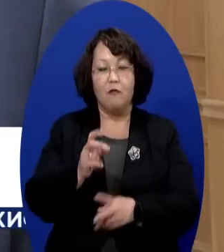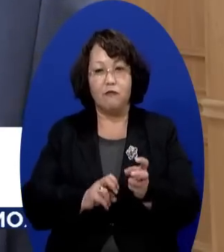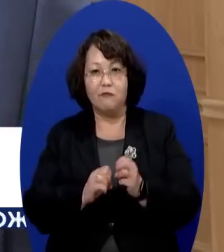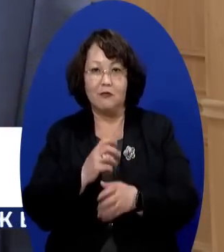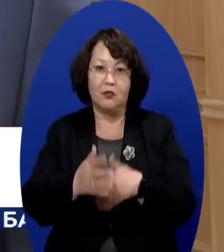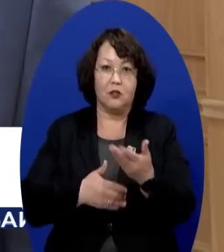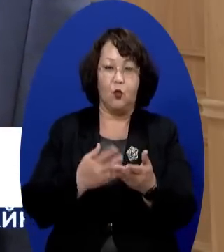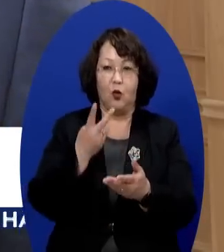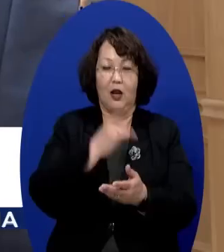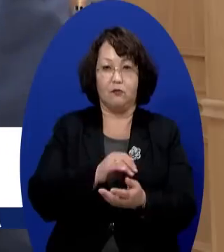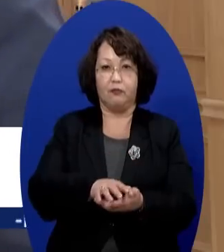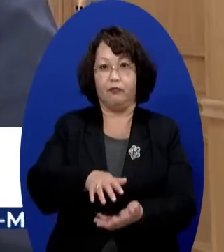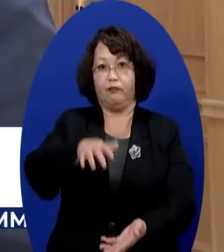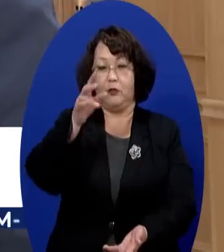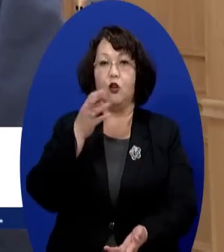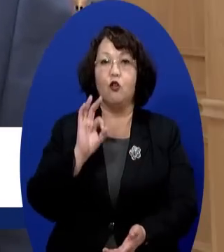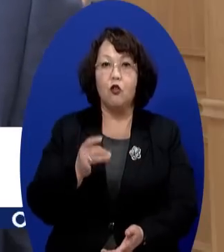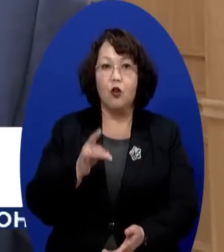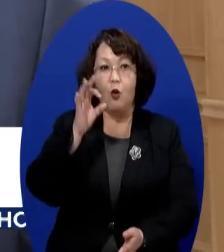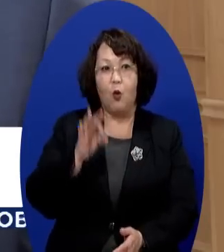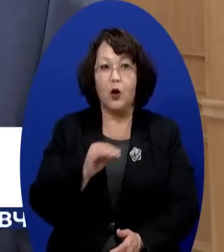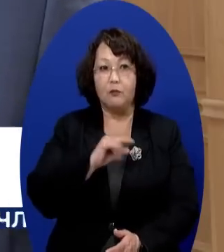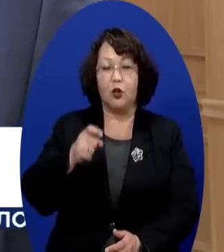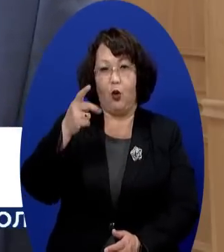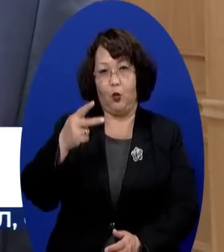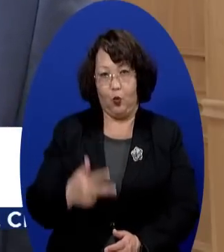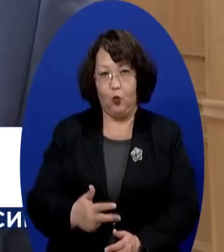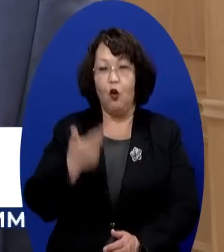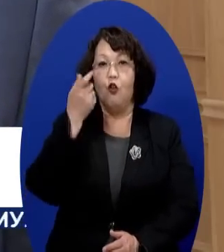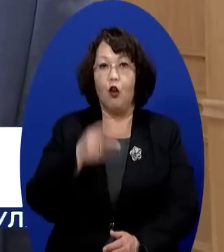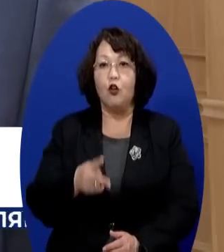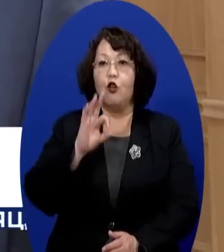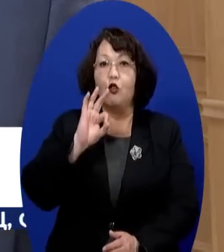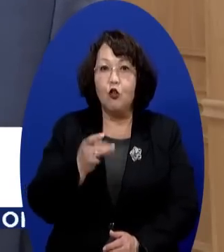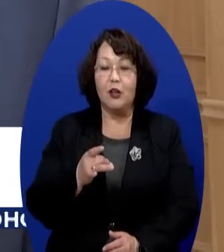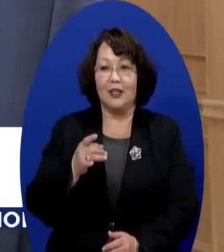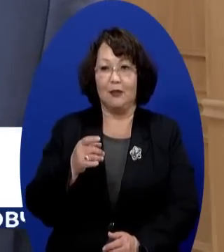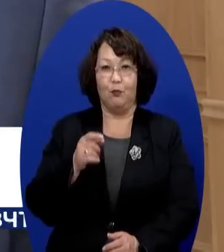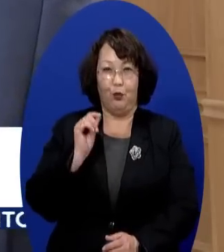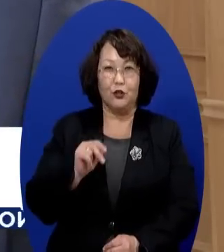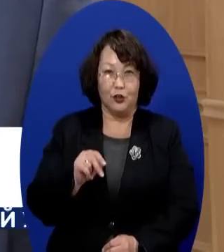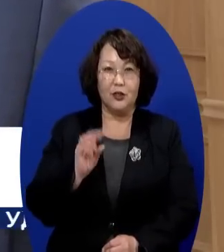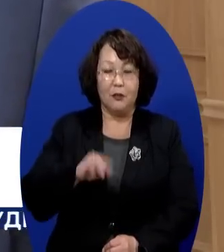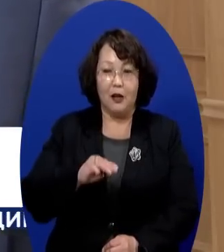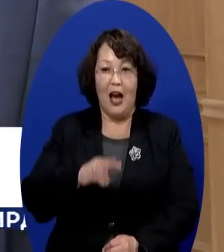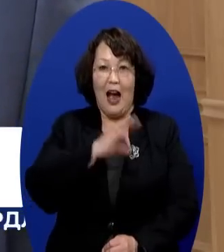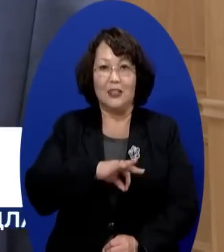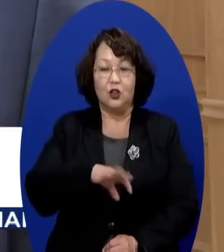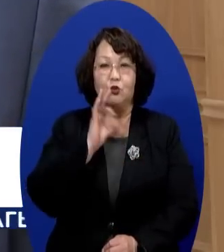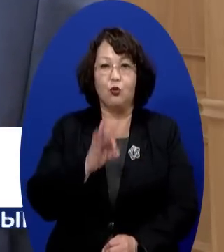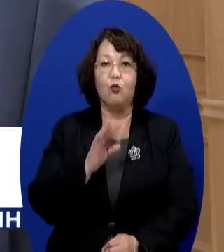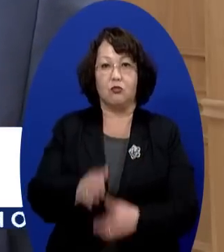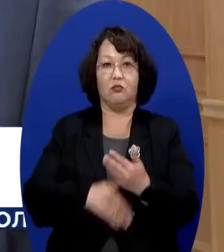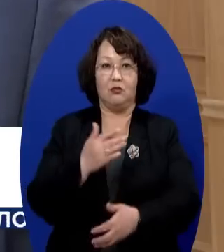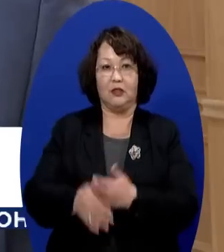хэмжээ бол 2-3 дахь асуудал. Хамгийн гол нь өрийн ашиглалт өрөө өгөөжтэй байх ёстой юм. Ялангуяа засгийн газрын хувьд. За тийм учраас